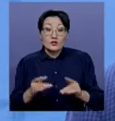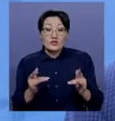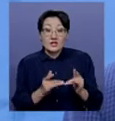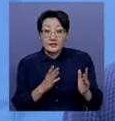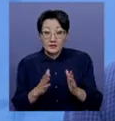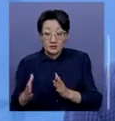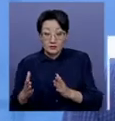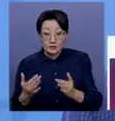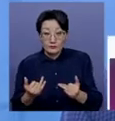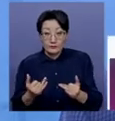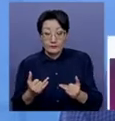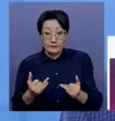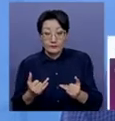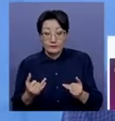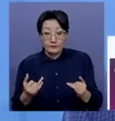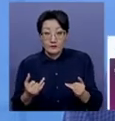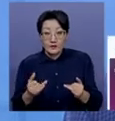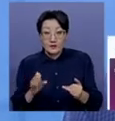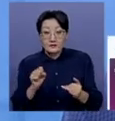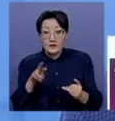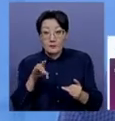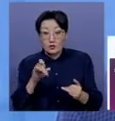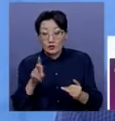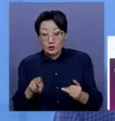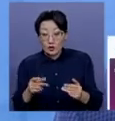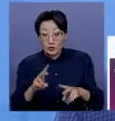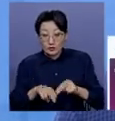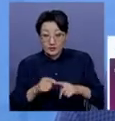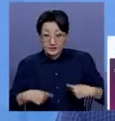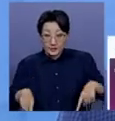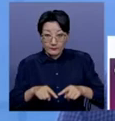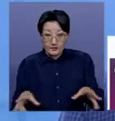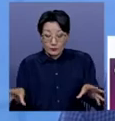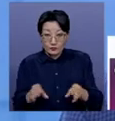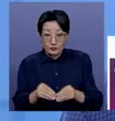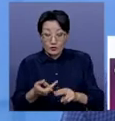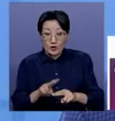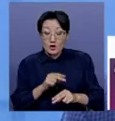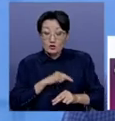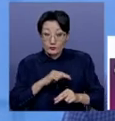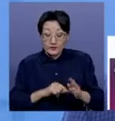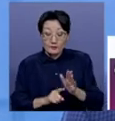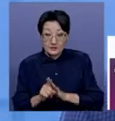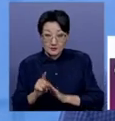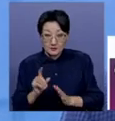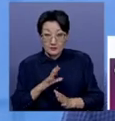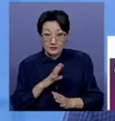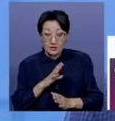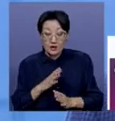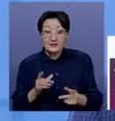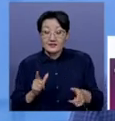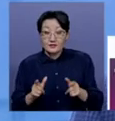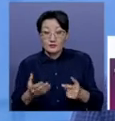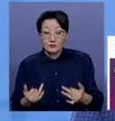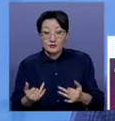біз осы белгілі Самұрық құрылыс компаниясымен бірігіп, бүгін осы жұмысты қолға алып бастап отырмыз. Шынында да